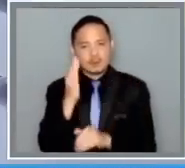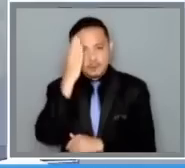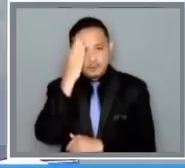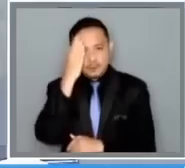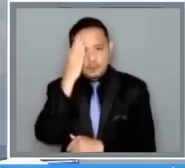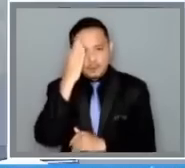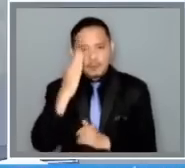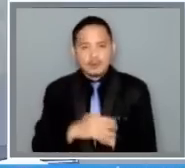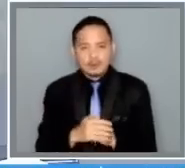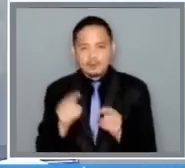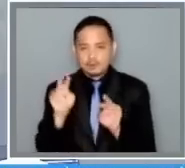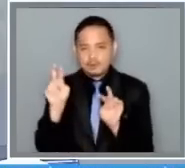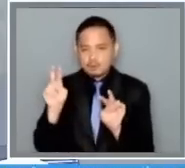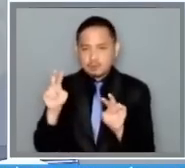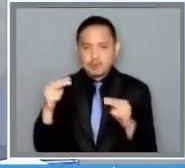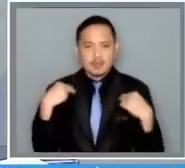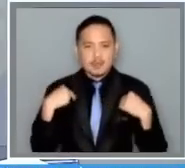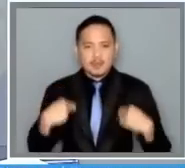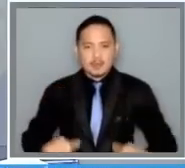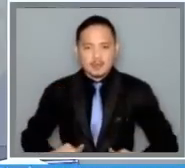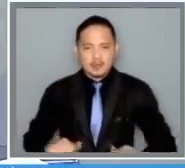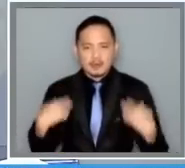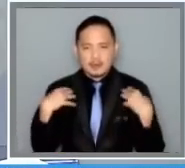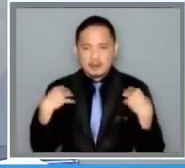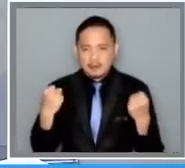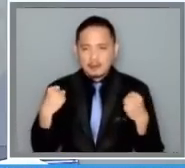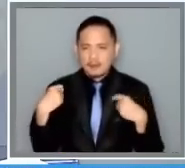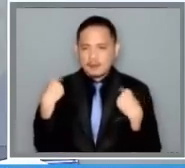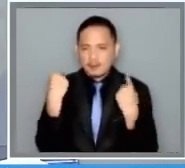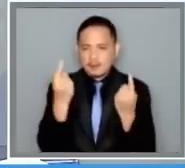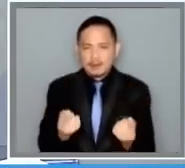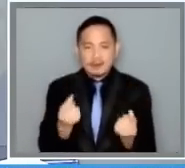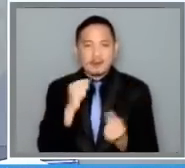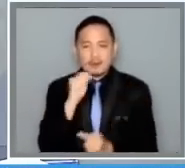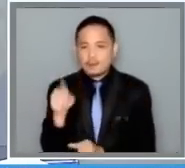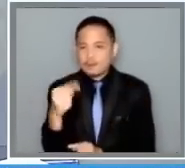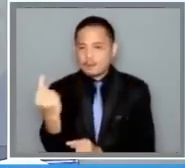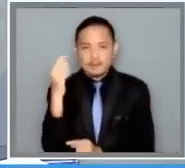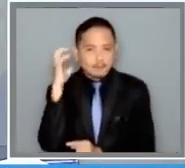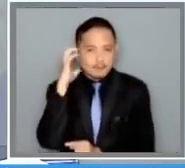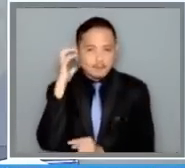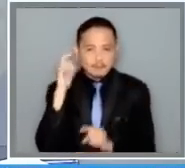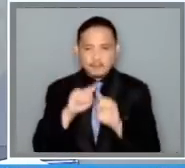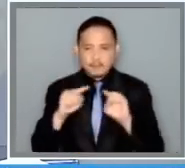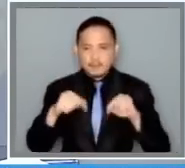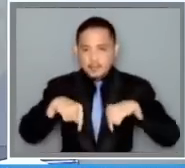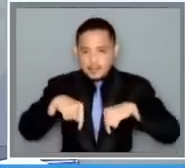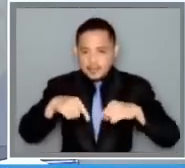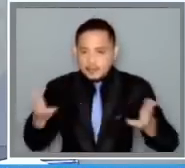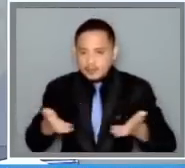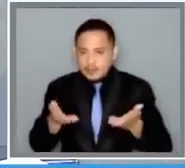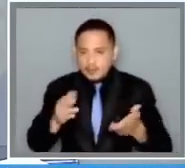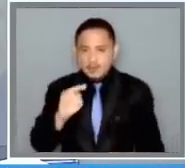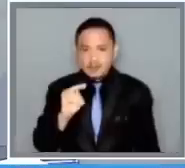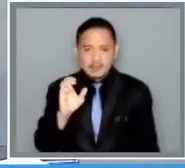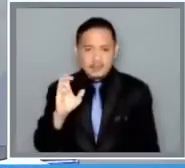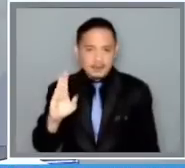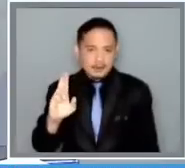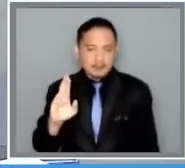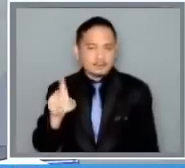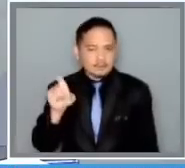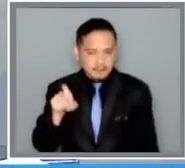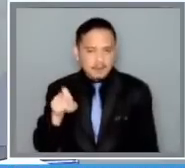ng ating kalusugan. Itong mga nakalipas na araw, hindi lang dyan sa Mindanao area, no, kundi dito rin mismo sa atin po sa NCR, marami talaga